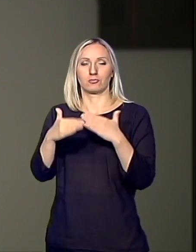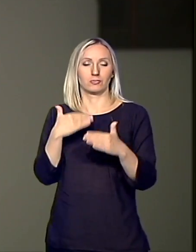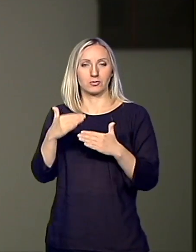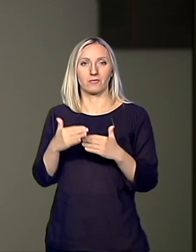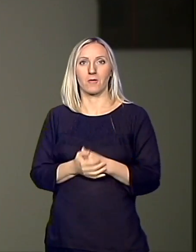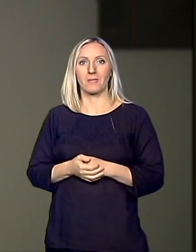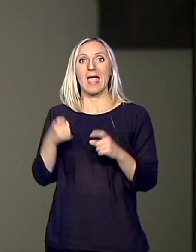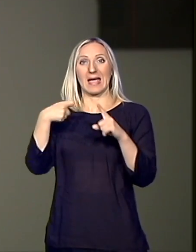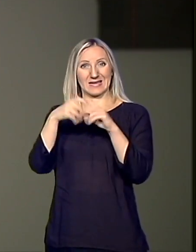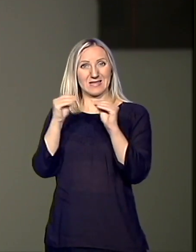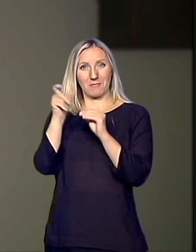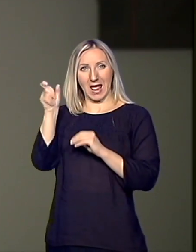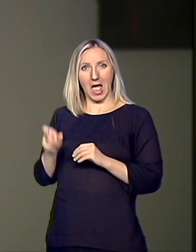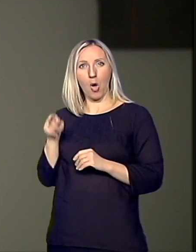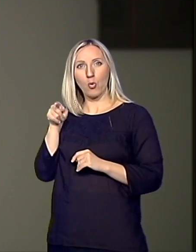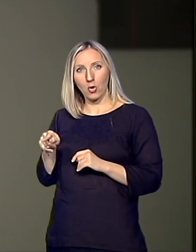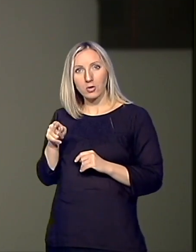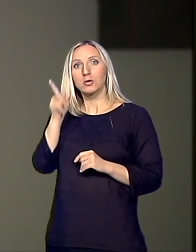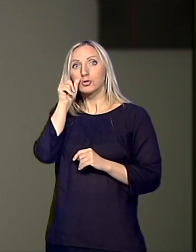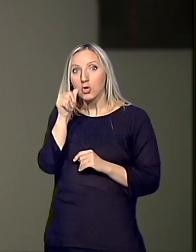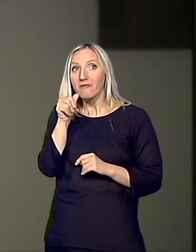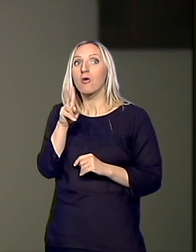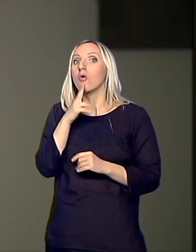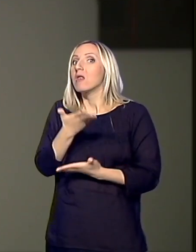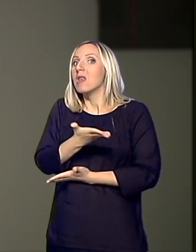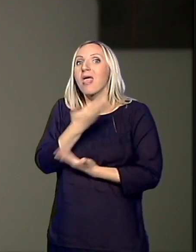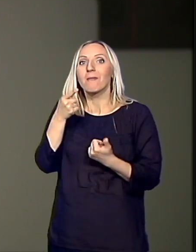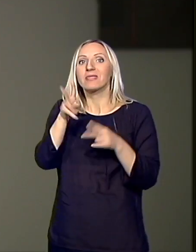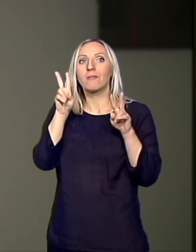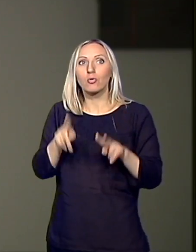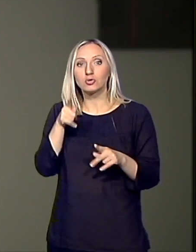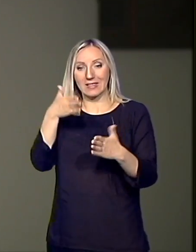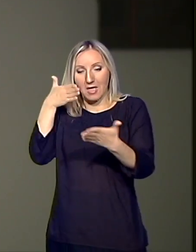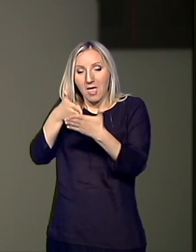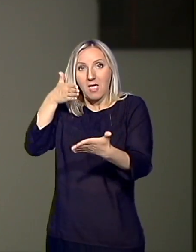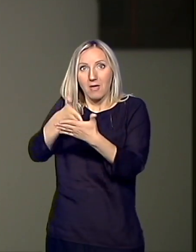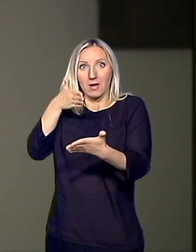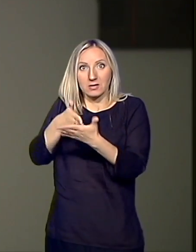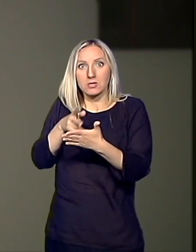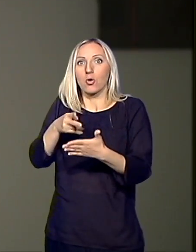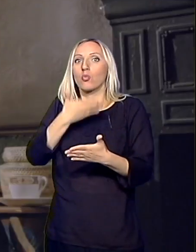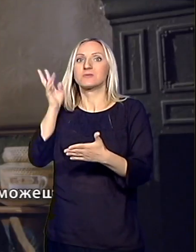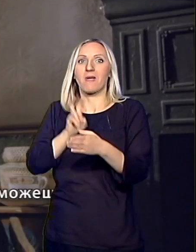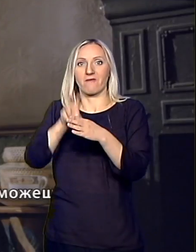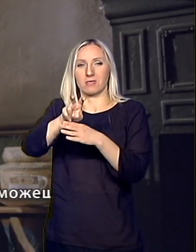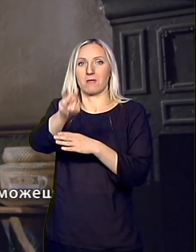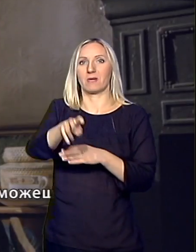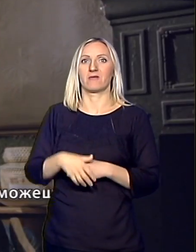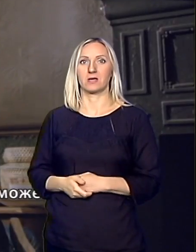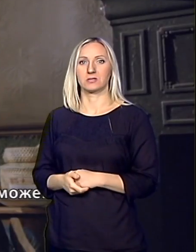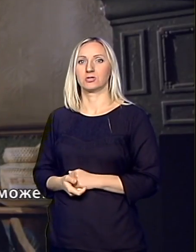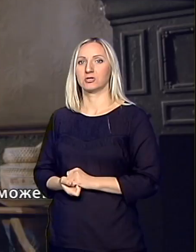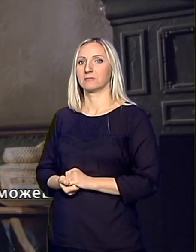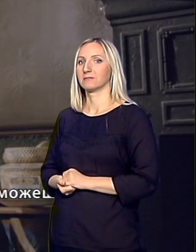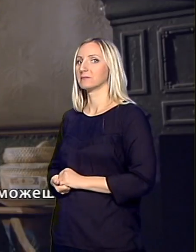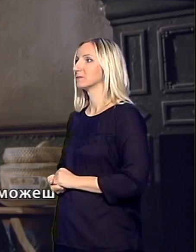je čovek koji sve te mogućnosti nema i te granice koje su mu postavljene, on prevazilazi. Now, son, you